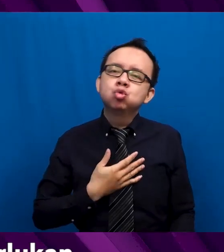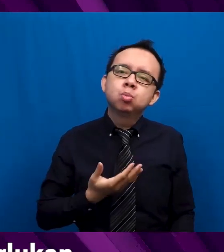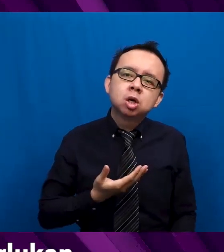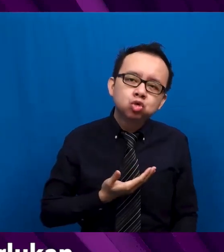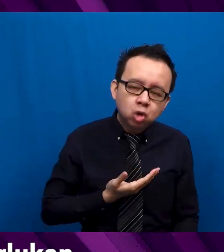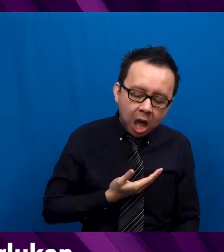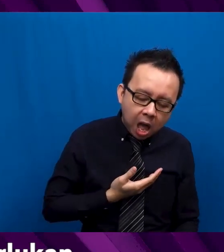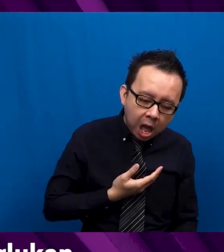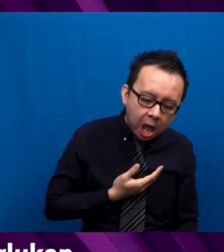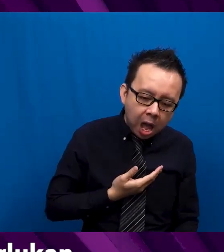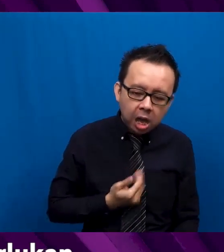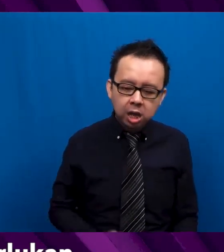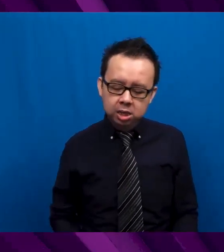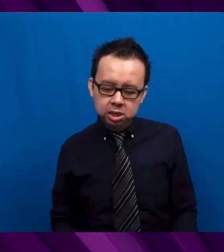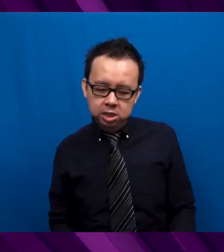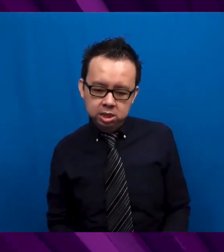perlukan,